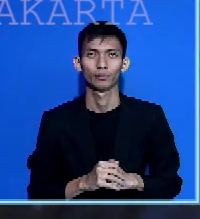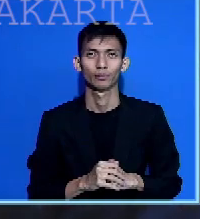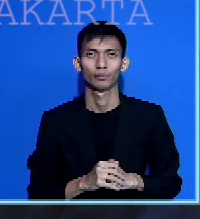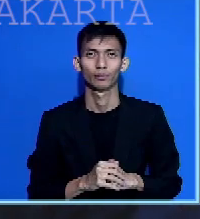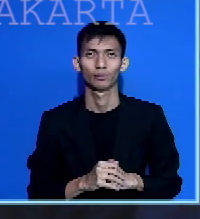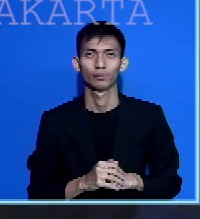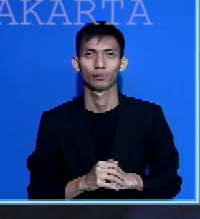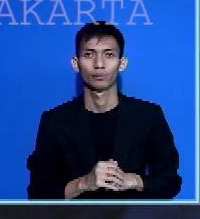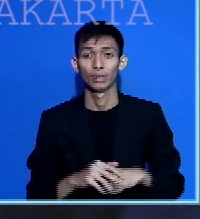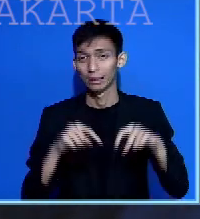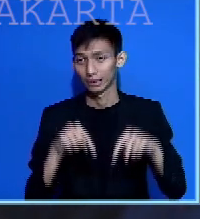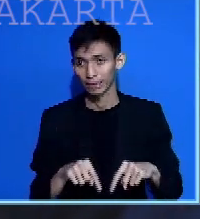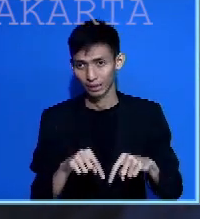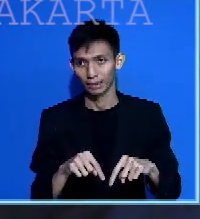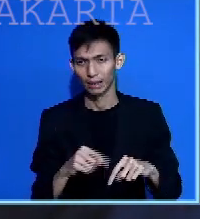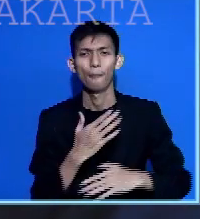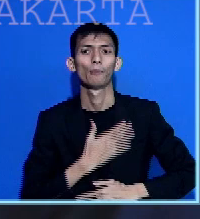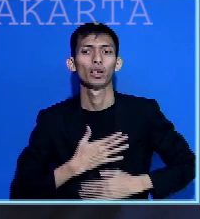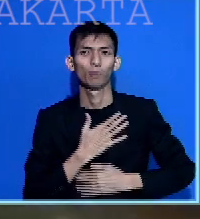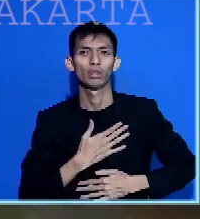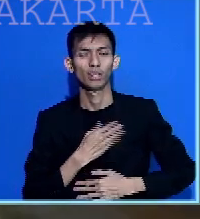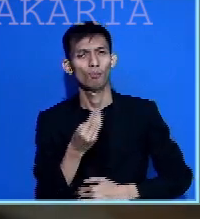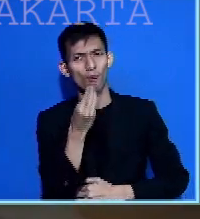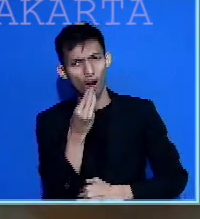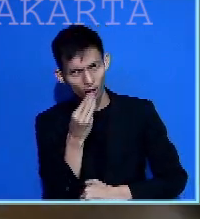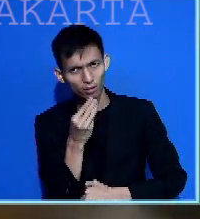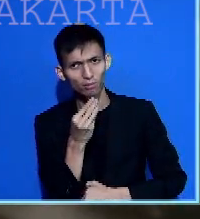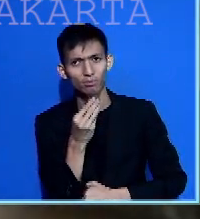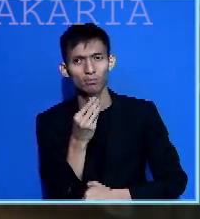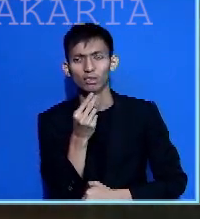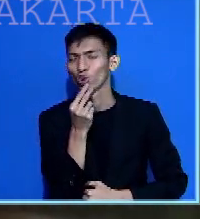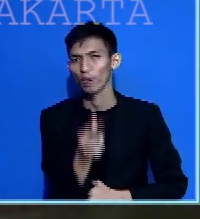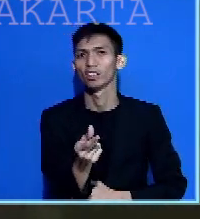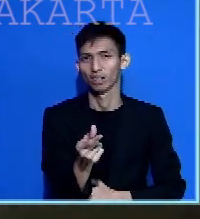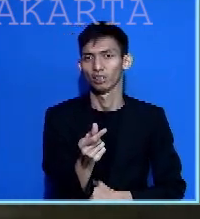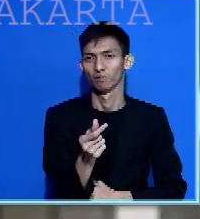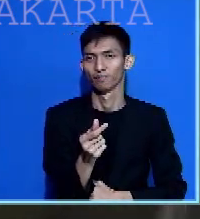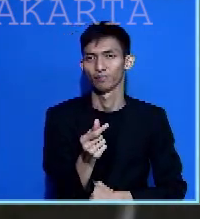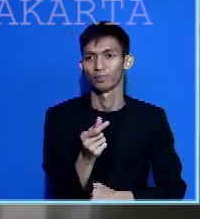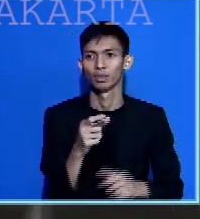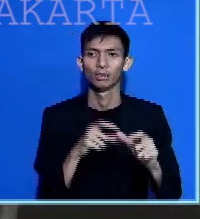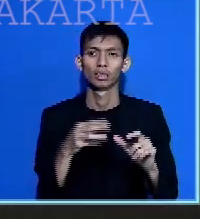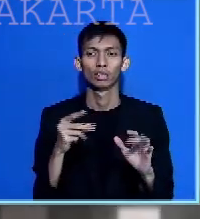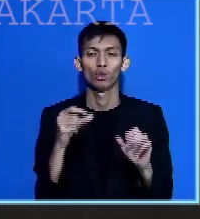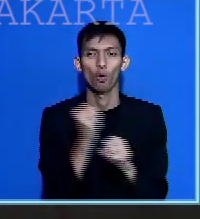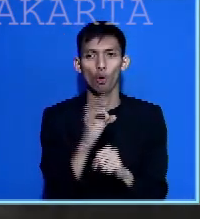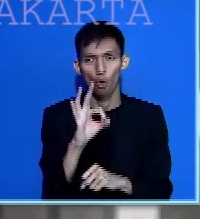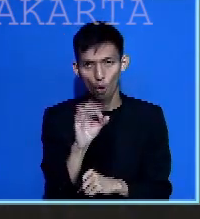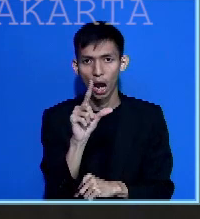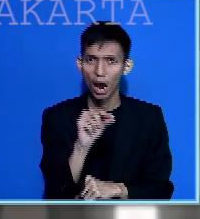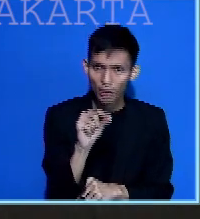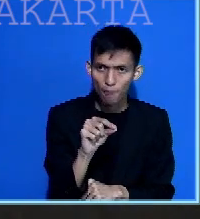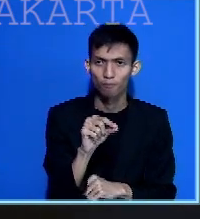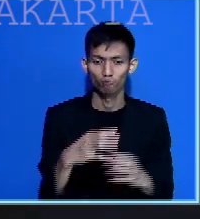Di sini, Anda bisa menikmati menu recommended buat ramai-ramai. Sego sarang ingkung. Ayam ingkungnya nikmat untuk